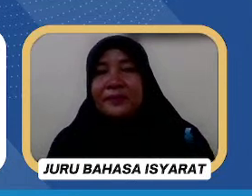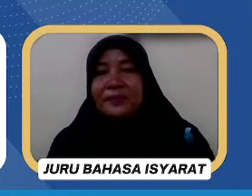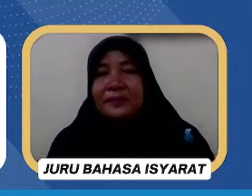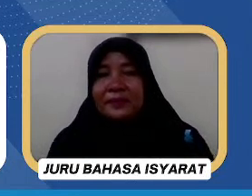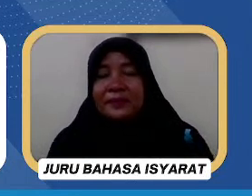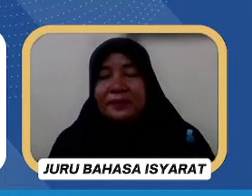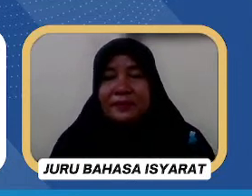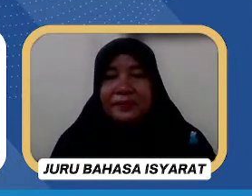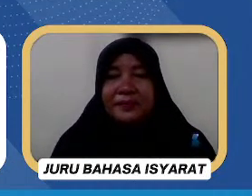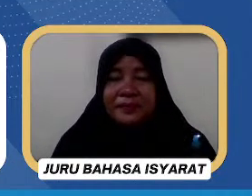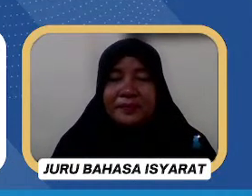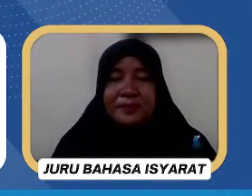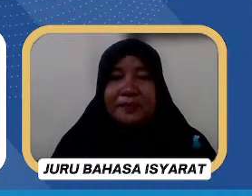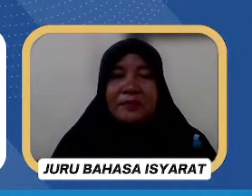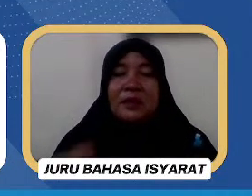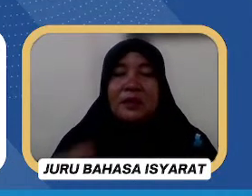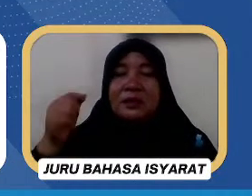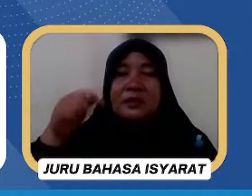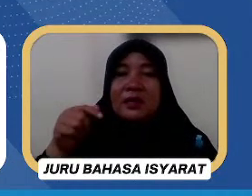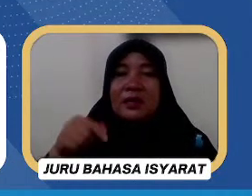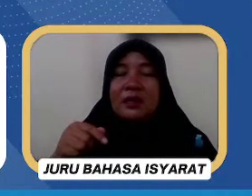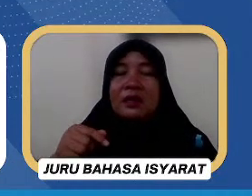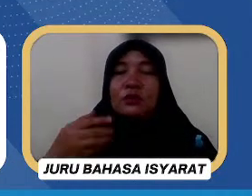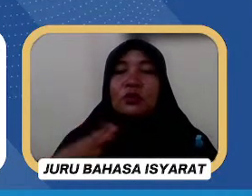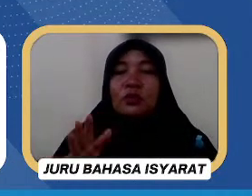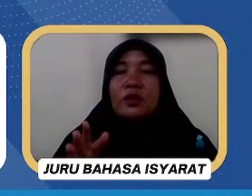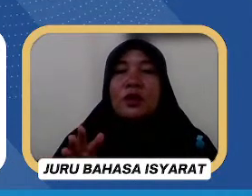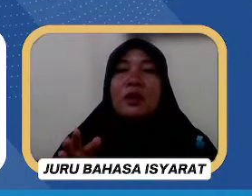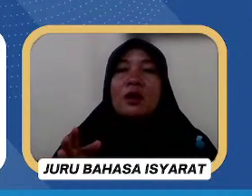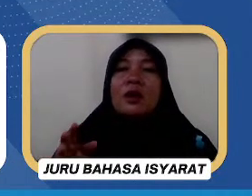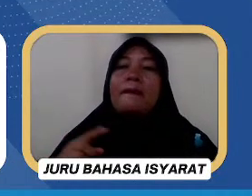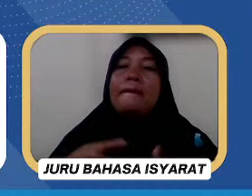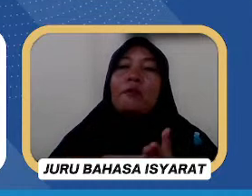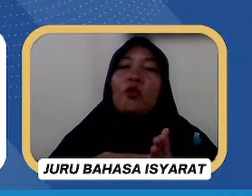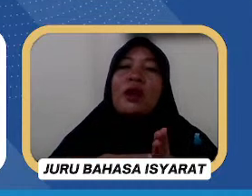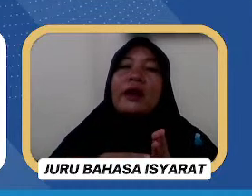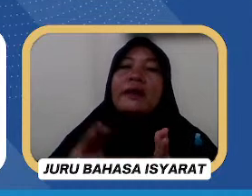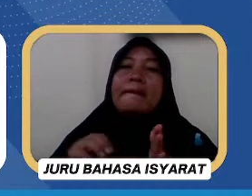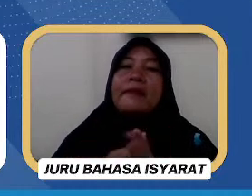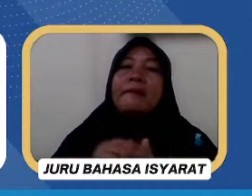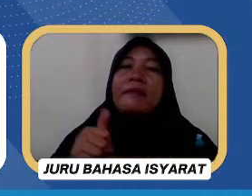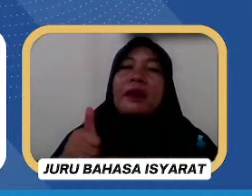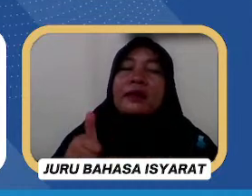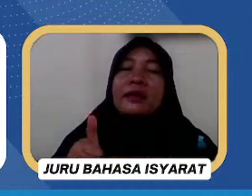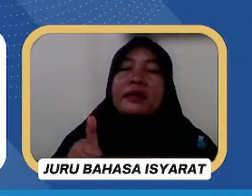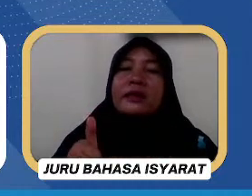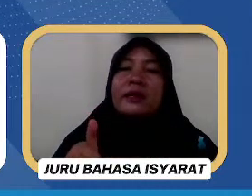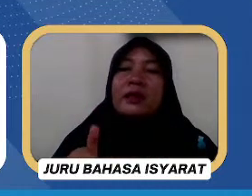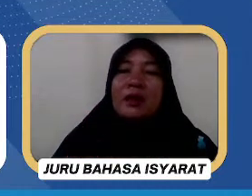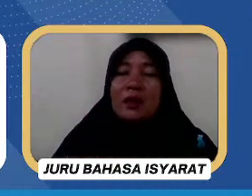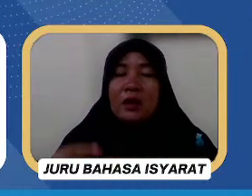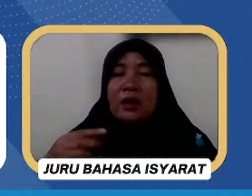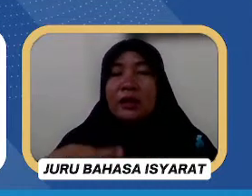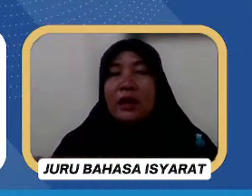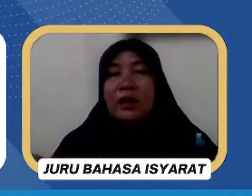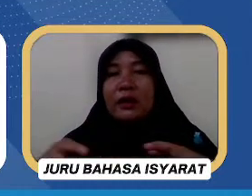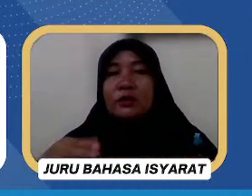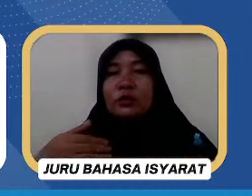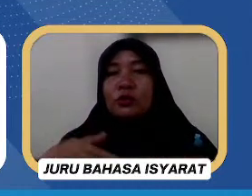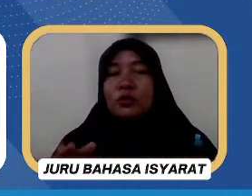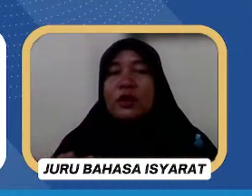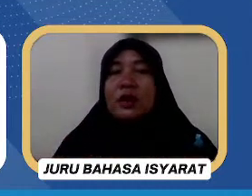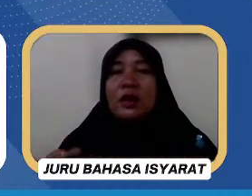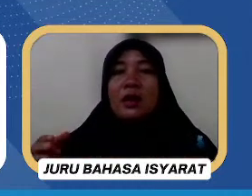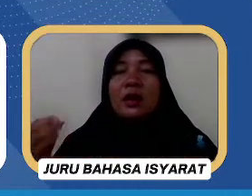kita. Seperti itu. Kenapa? Warga kita, warga-warga ranah digital kita itu sudah mulai sadar. Ya kan, naiknya kasus yang